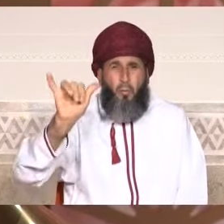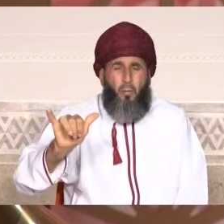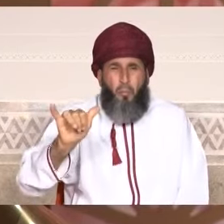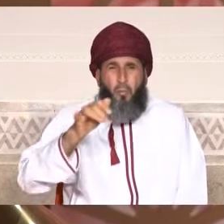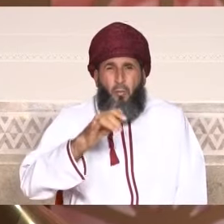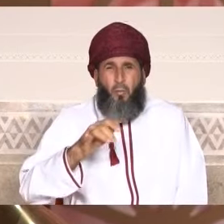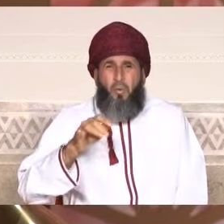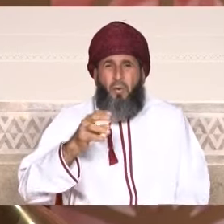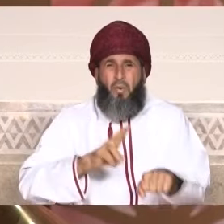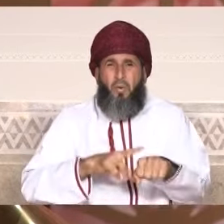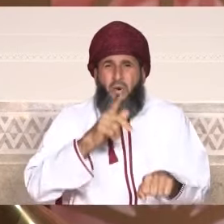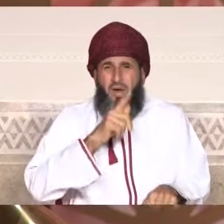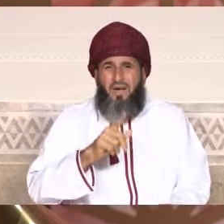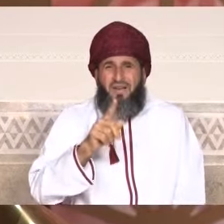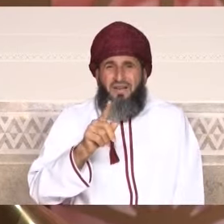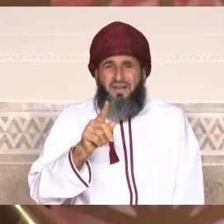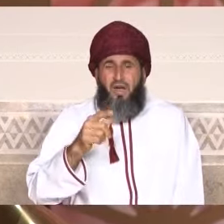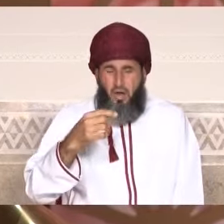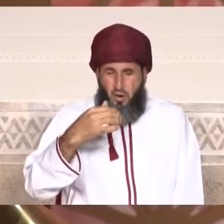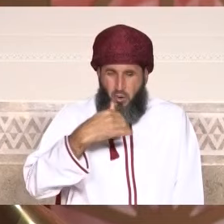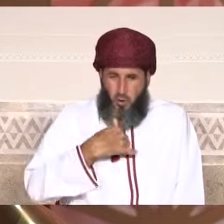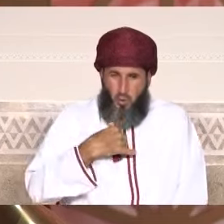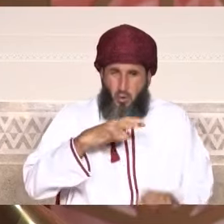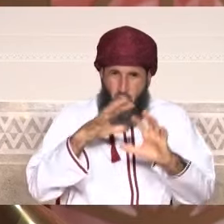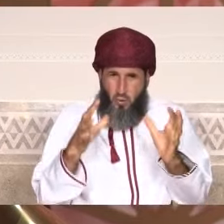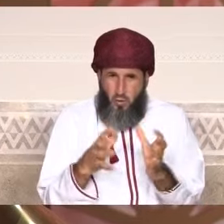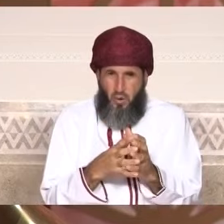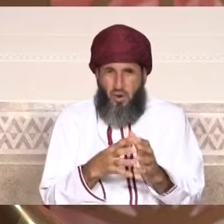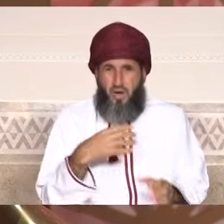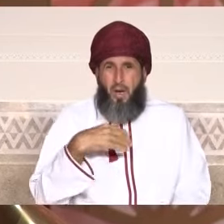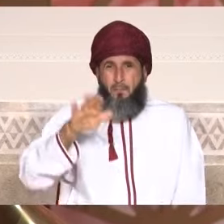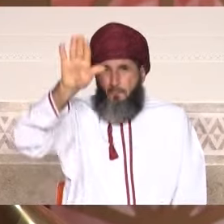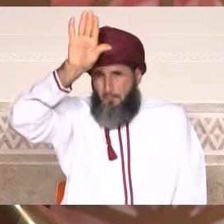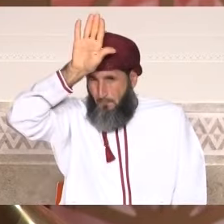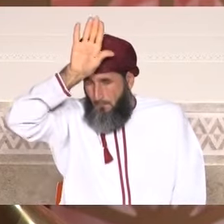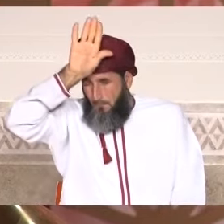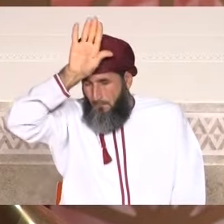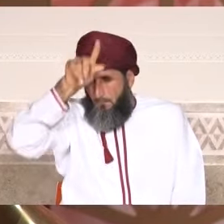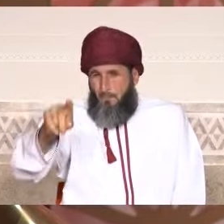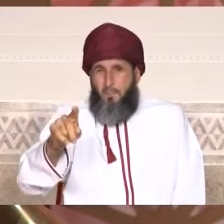إدوارد ذا كينج أوف إنجلاند، نحن إدوارد ملك المملكة المتحدة،